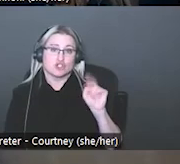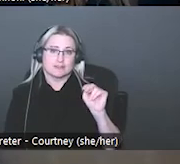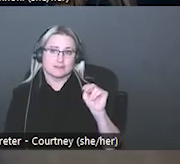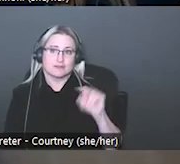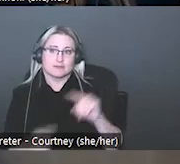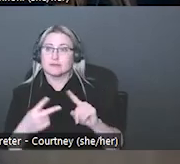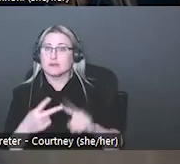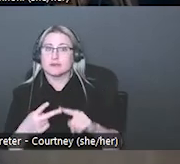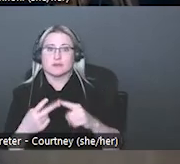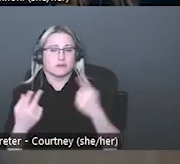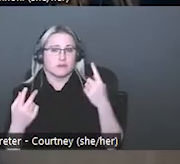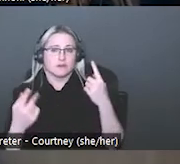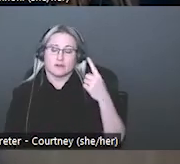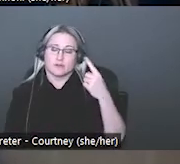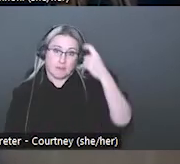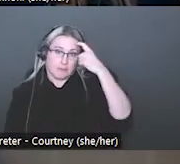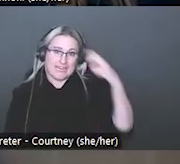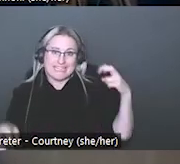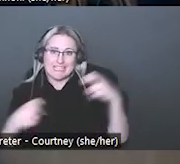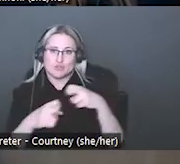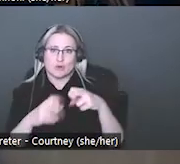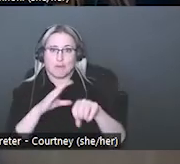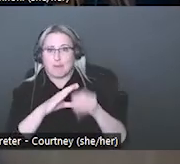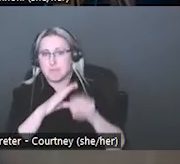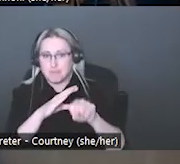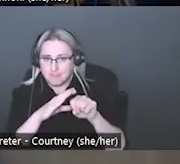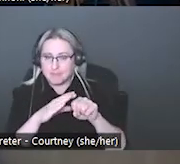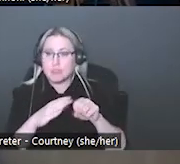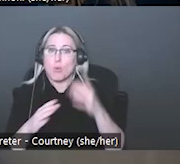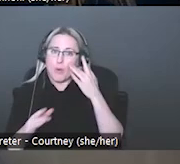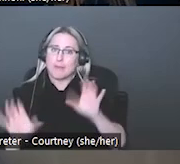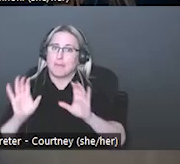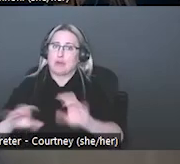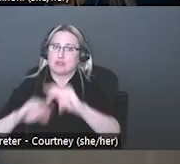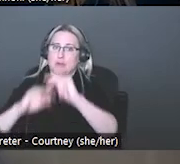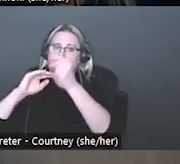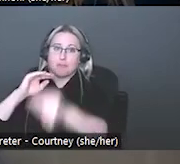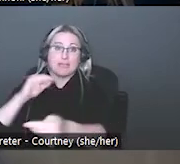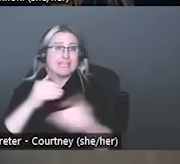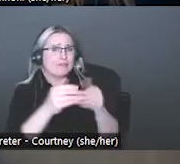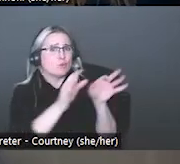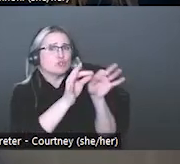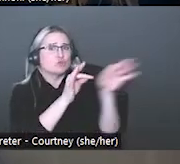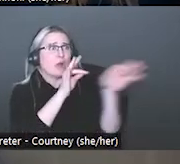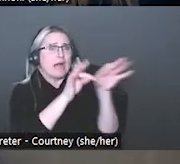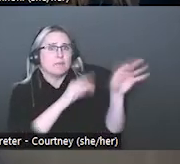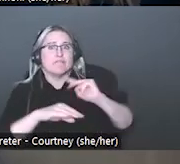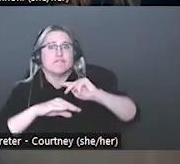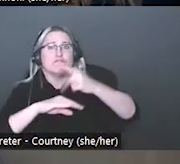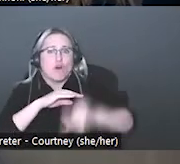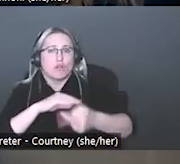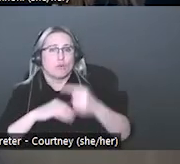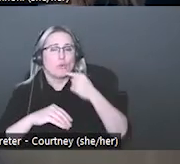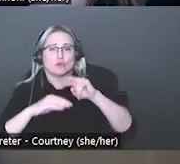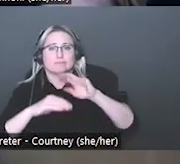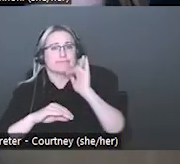par exemple, par le fait d'avoir été bousculée. C'est une blessure traumatique. Et même si elle dit à son médecin